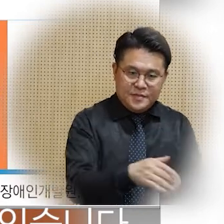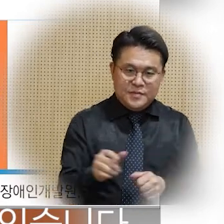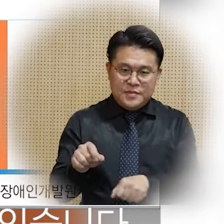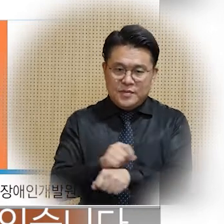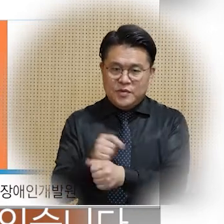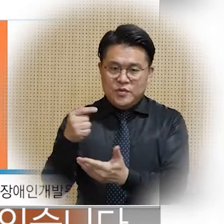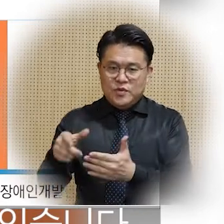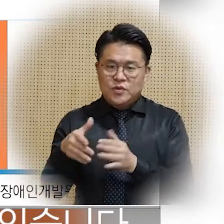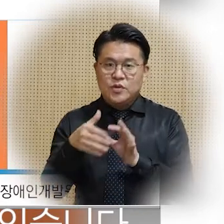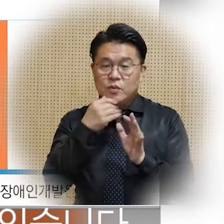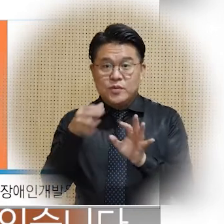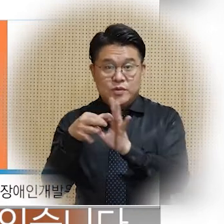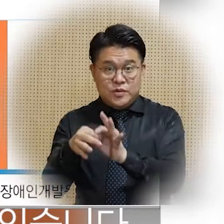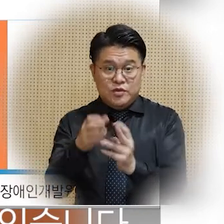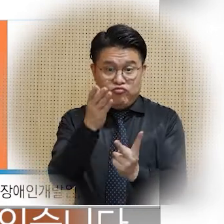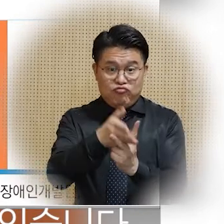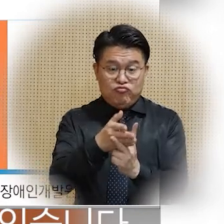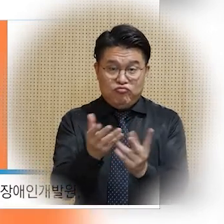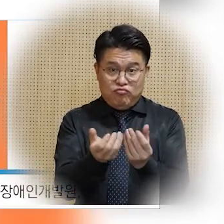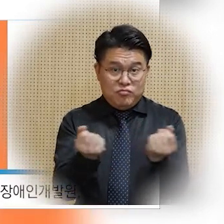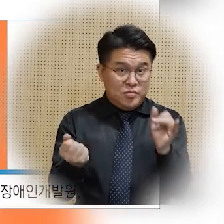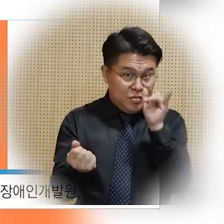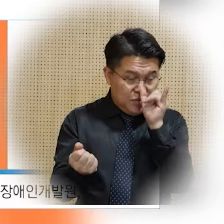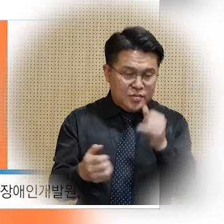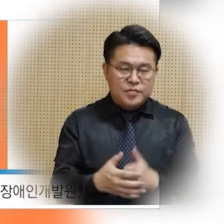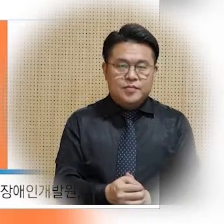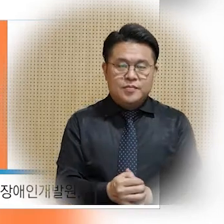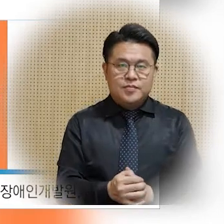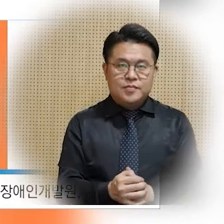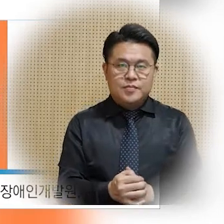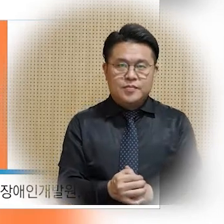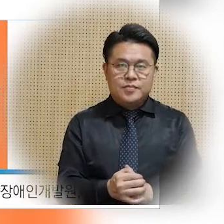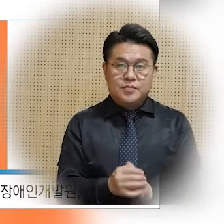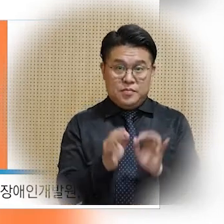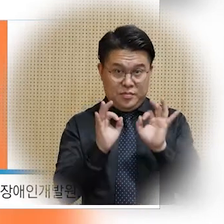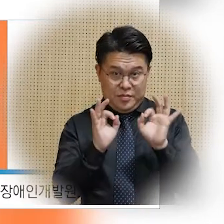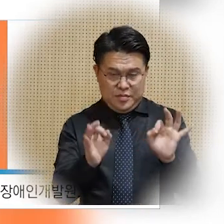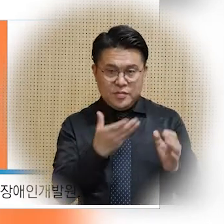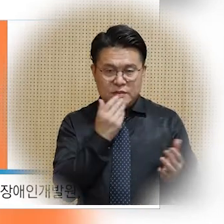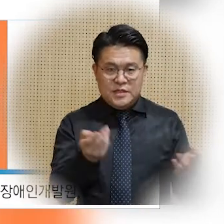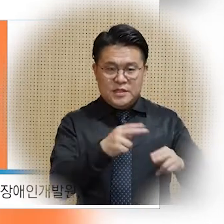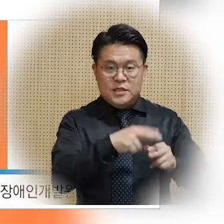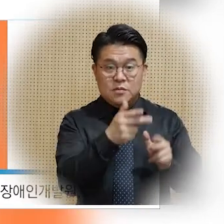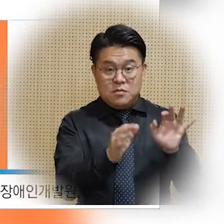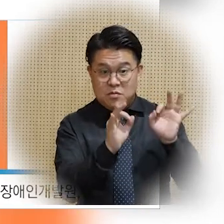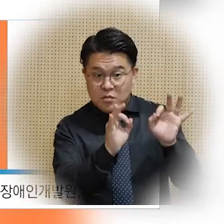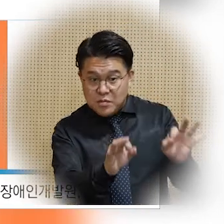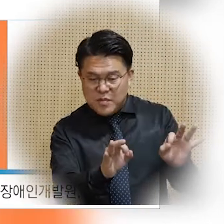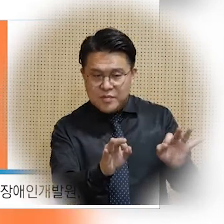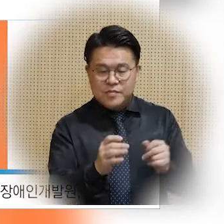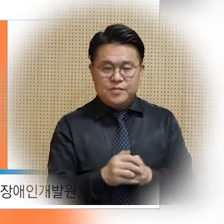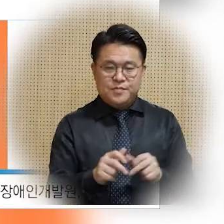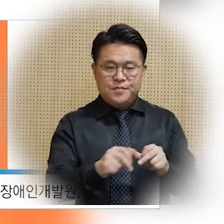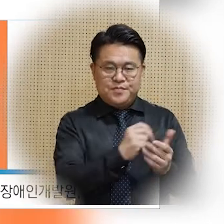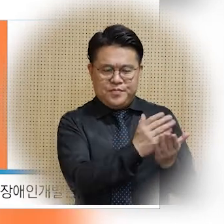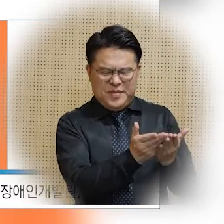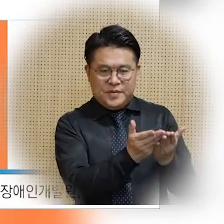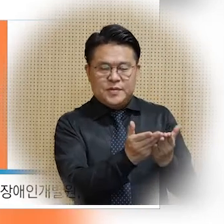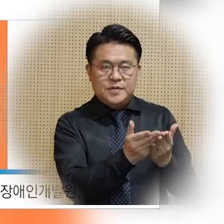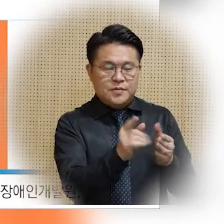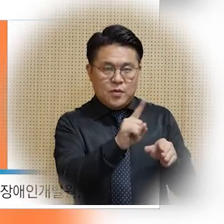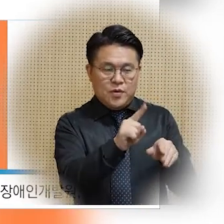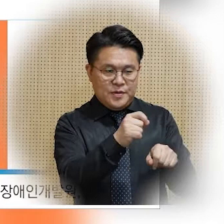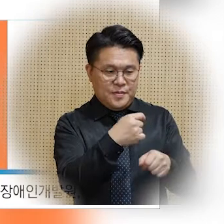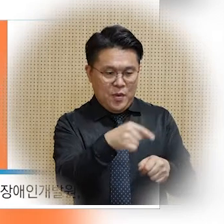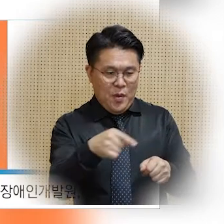복지 연계형이라는 게 좀 나눠져 있습니다. 이 복지 일자리 사업에 같은 경우에는 주된 장애 유형이 좀 더 특화가